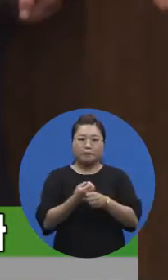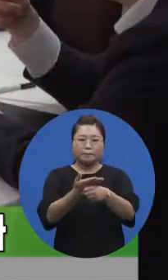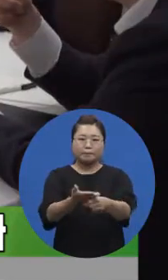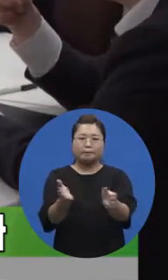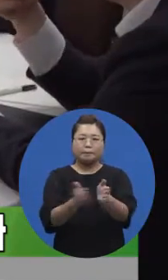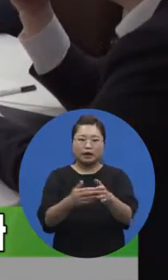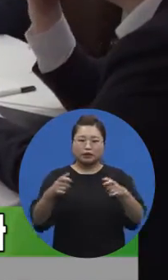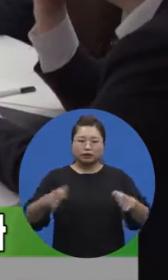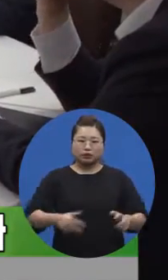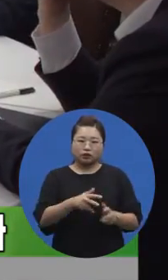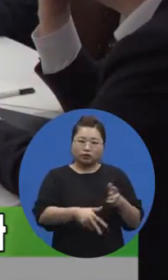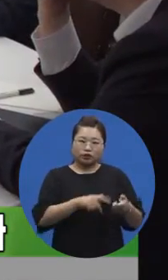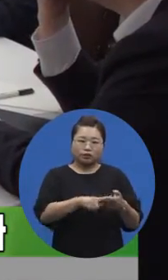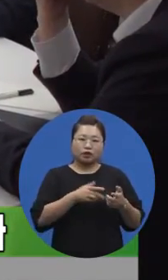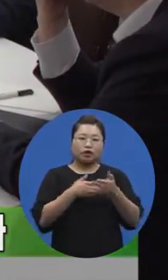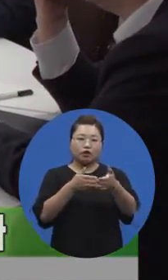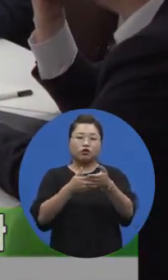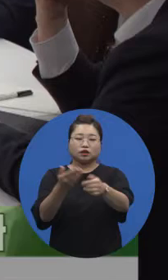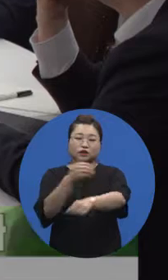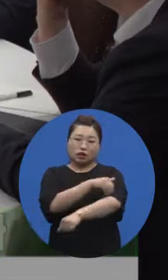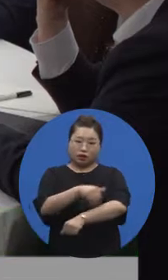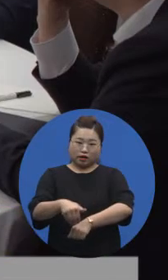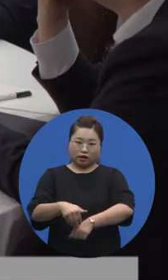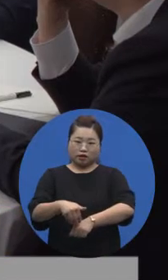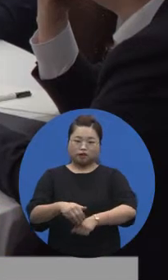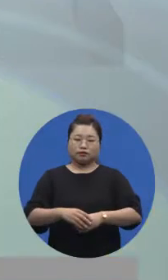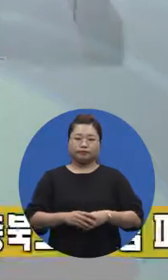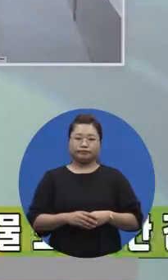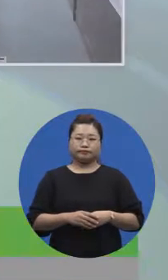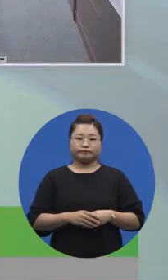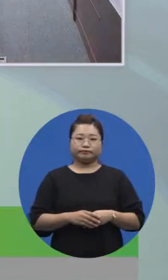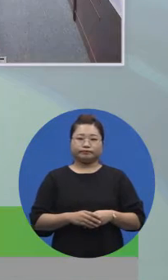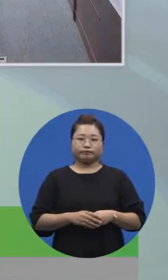지역 현안사업 지원을 건의할 계획입니다.